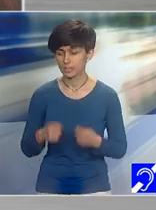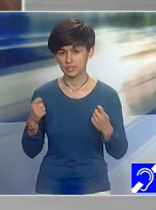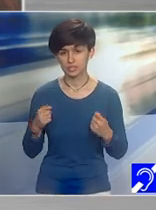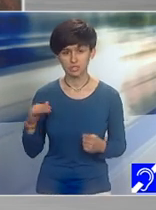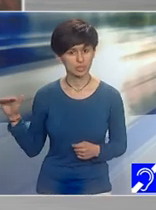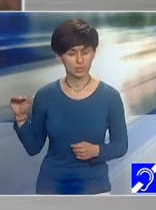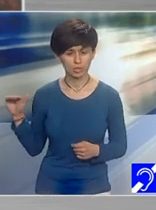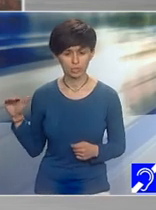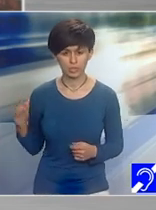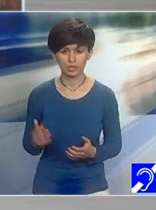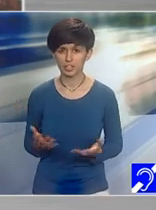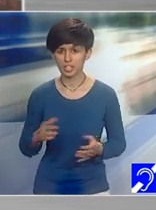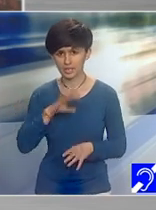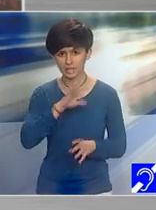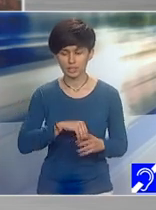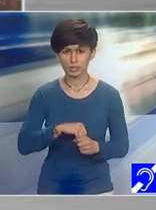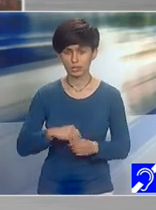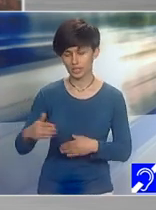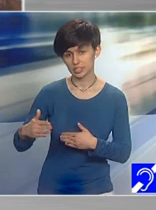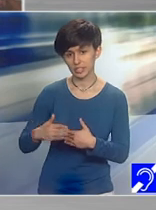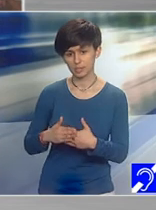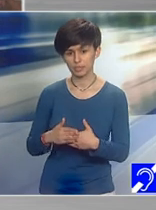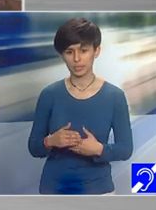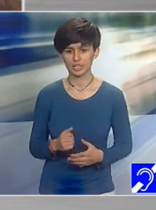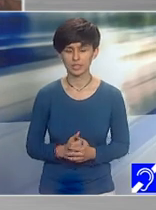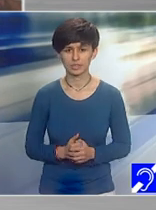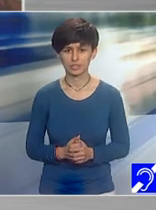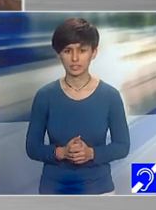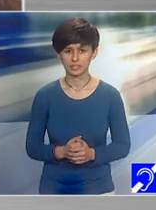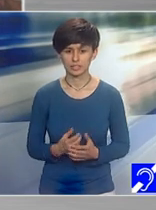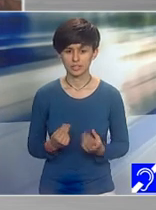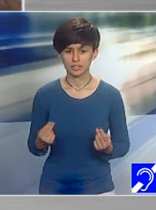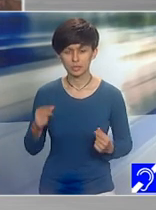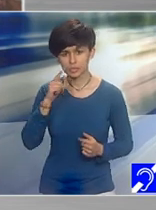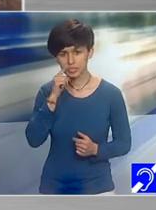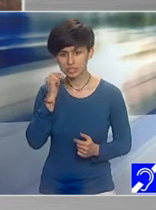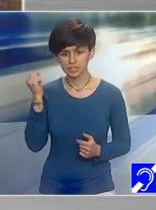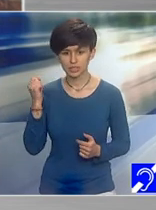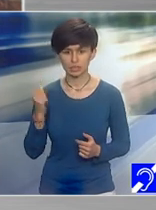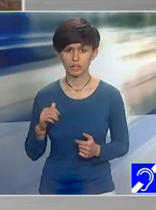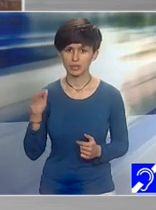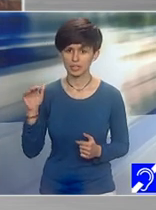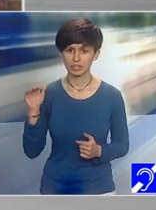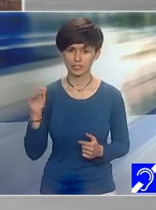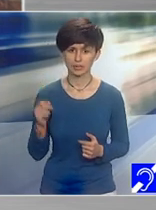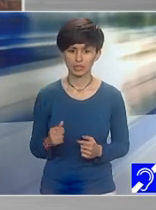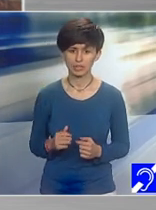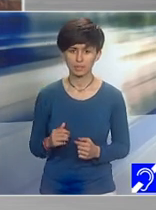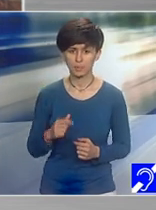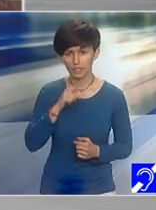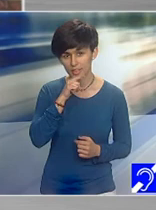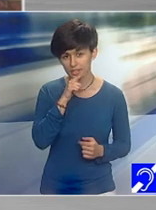și 20-30 de blocuri de jur împrejur. De multă lume întreba pe vremuri, dom'le, unde ai făcut?